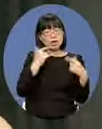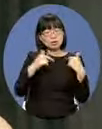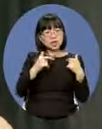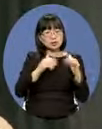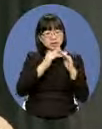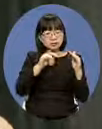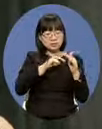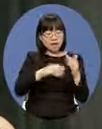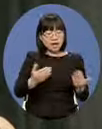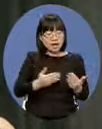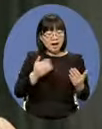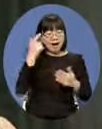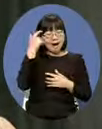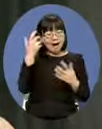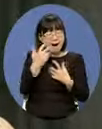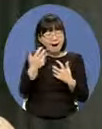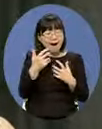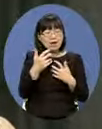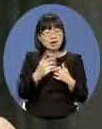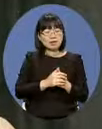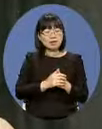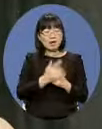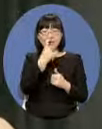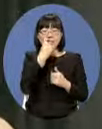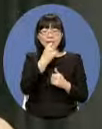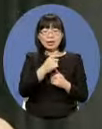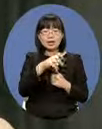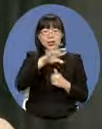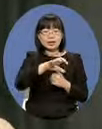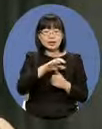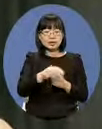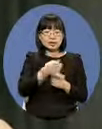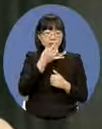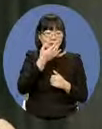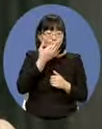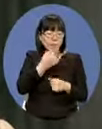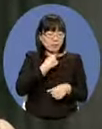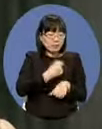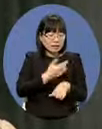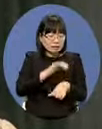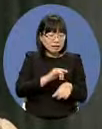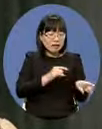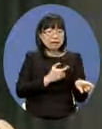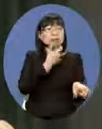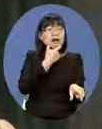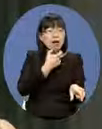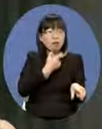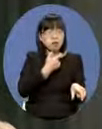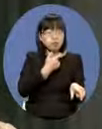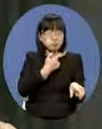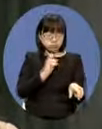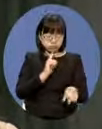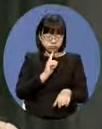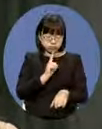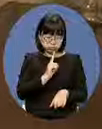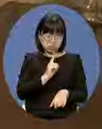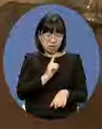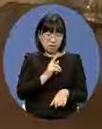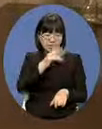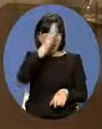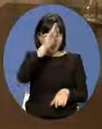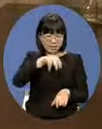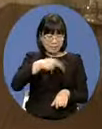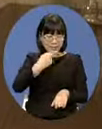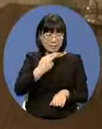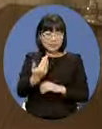엄마가 맨날 집안일에 시달리다가 간만에 근사한 데 가서 밥좀 먹겠다는데 그게 그렇게 싫어? 뭐? 라면?